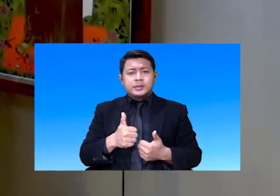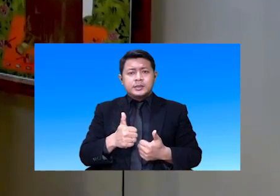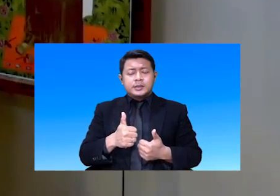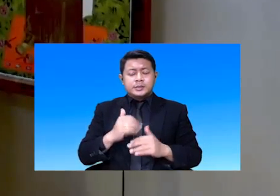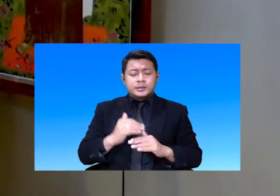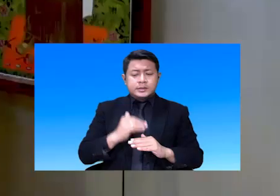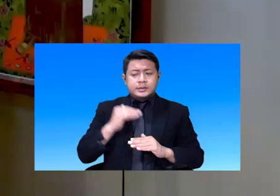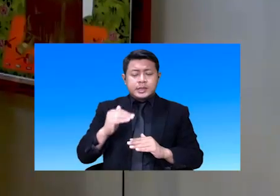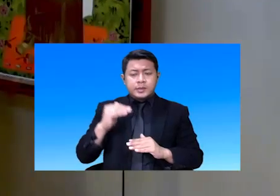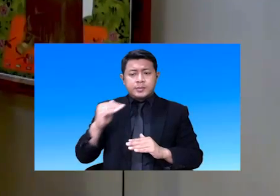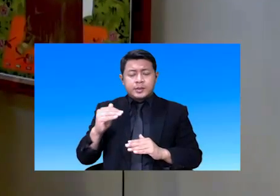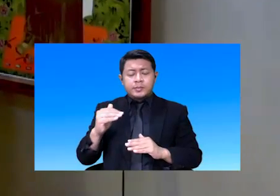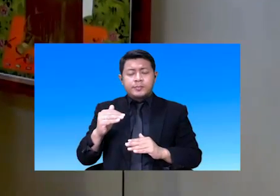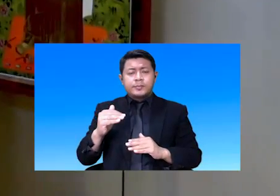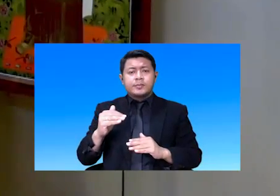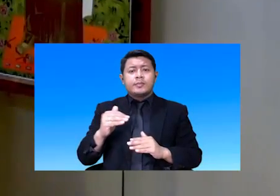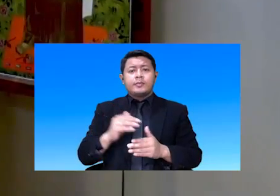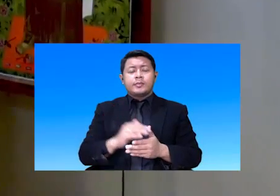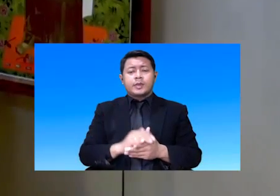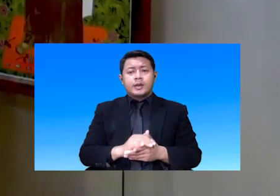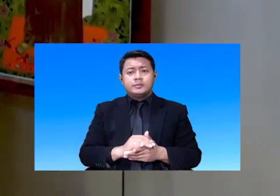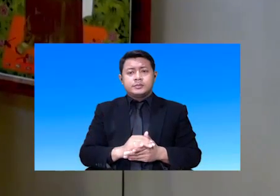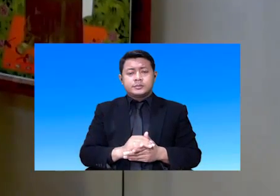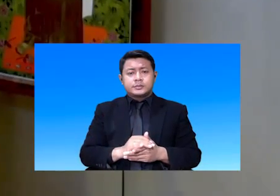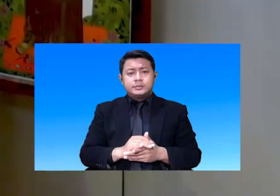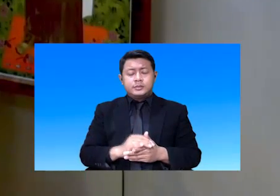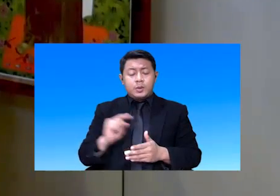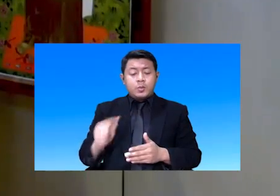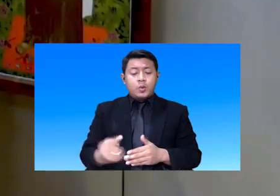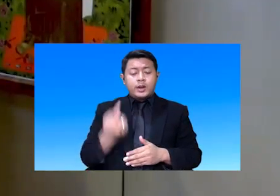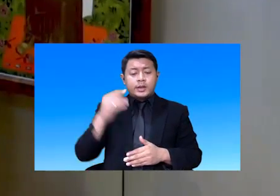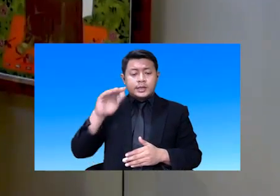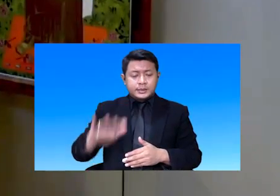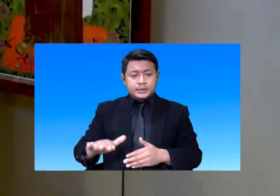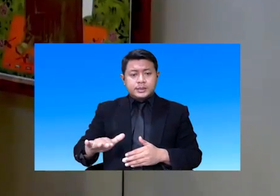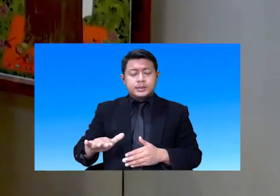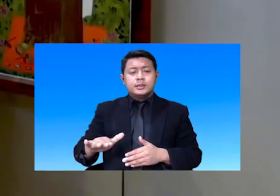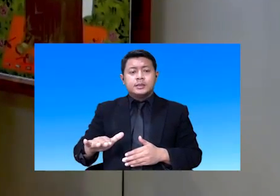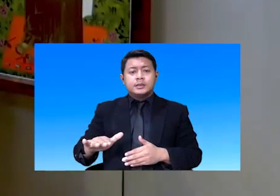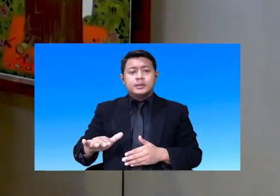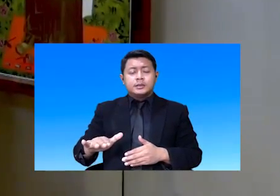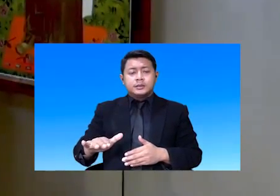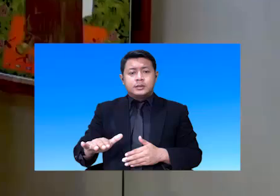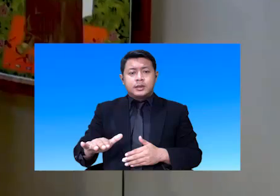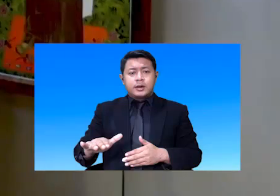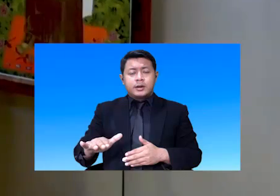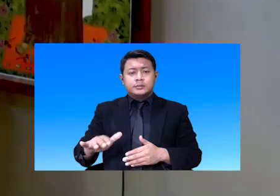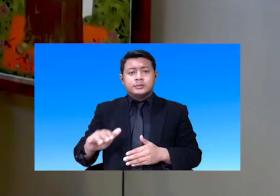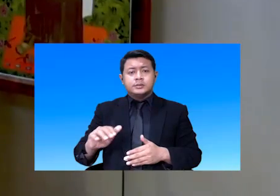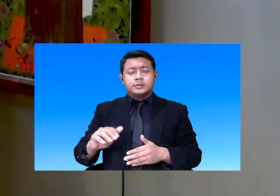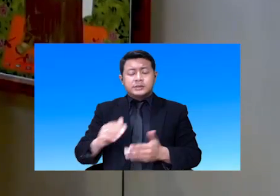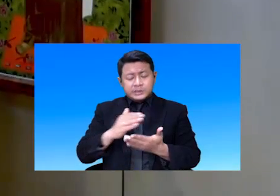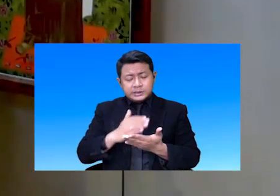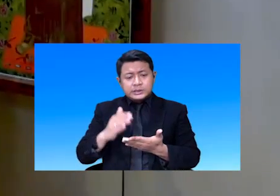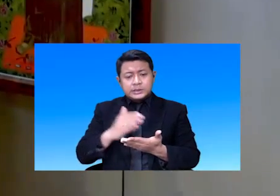berproses tahap demi tahap, setapak demi setapak, dari kecil dan tentu